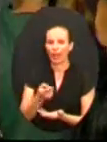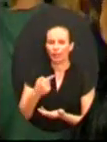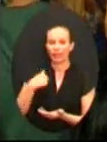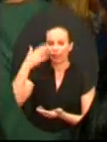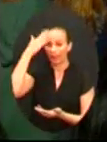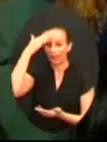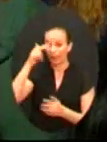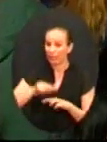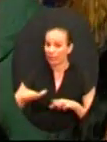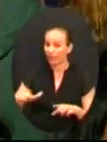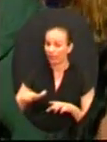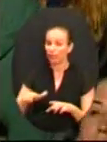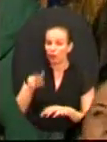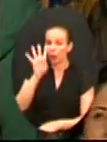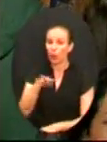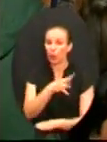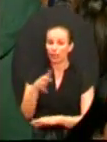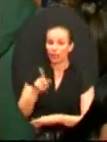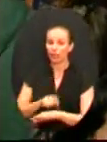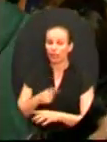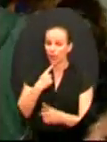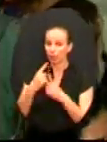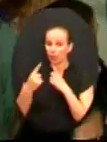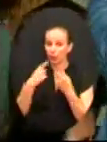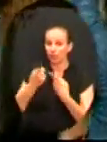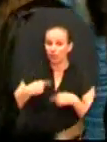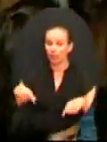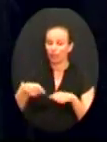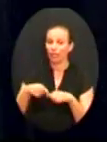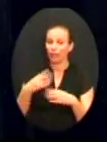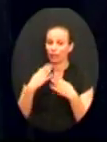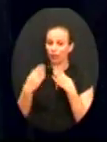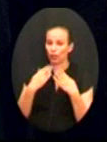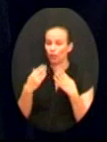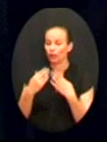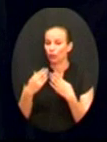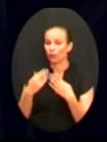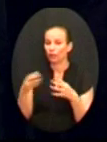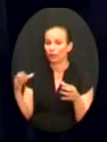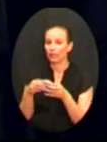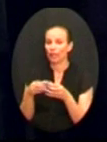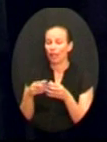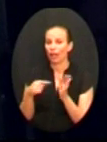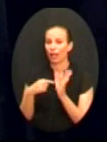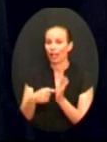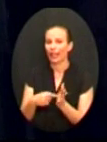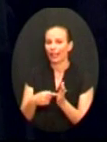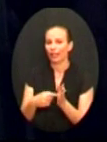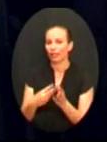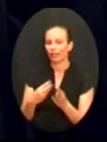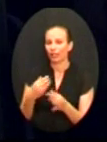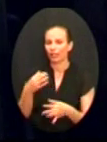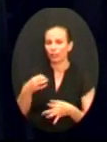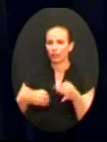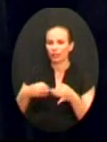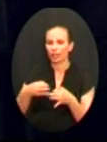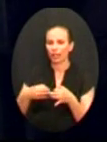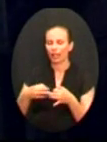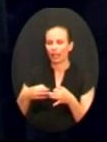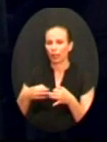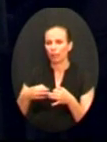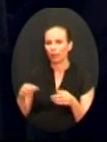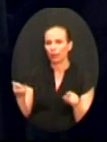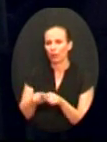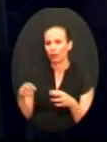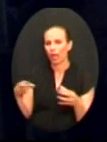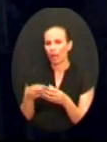מצבים שבהם לוחות זמנים של דיוני ועדות בכנסת וישיבות סיעה נקבעו בהתאם למשחקי מונדיאל, כמו שלכל עם ישראל